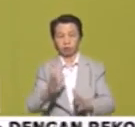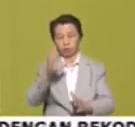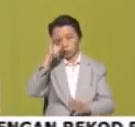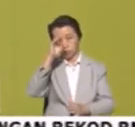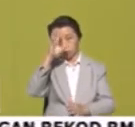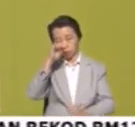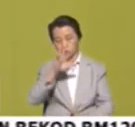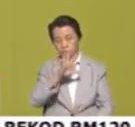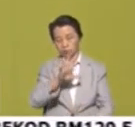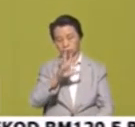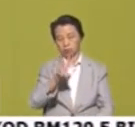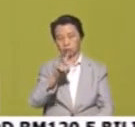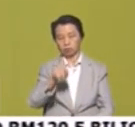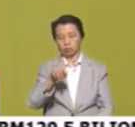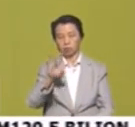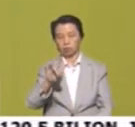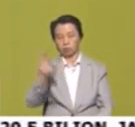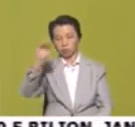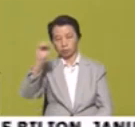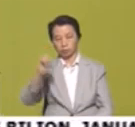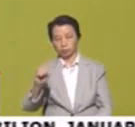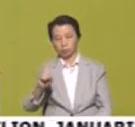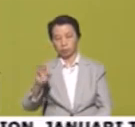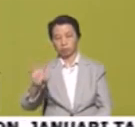iaitu 50.68% iaitu